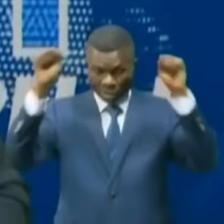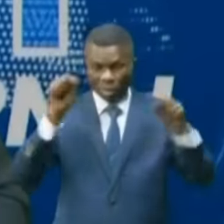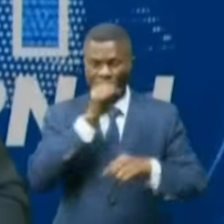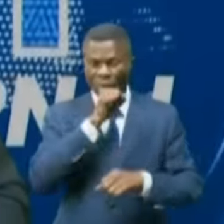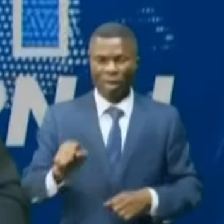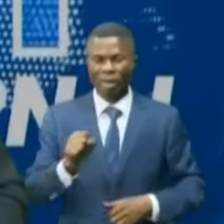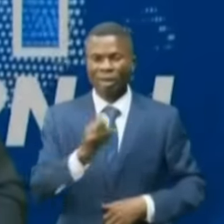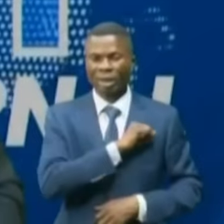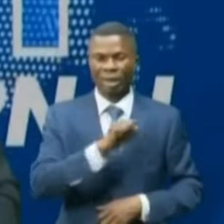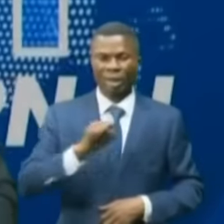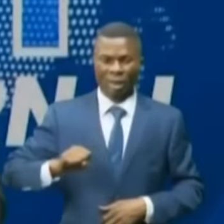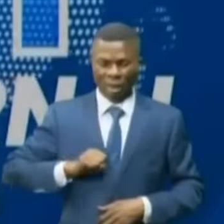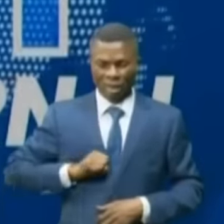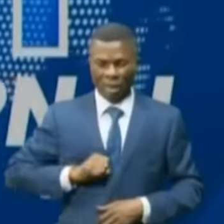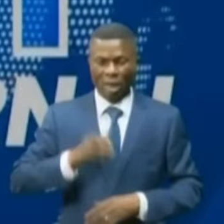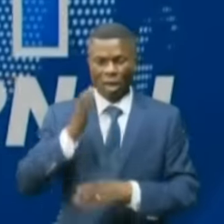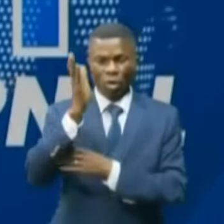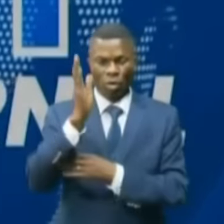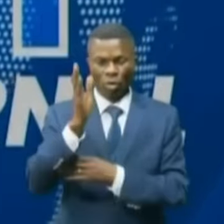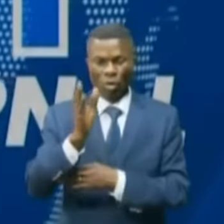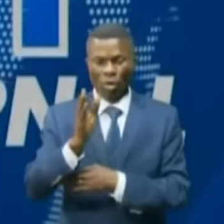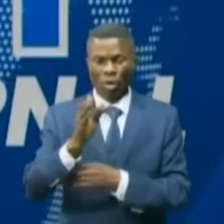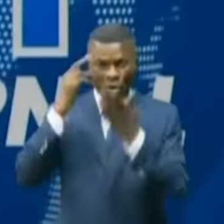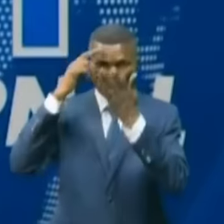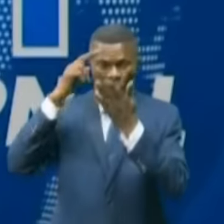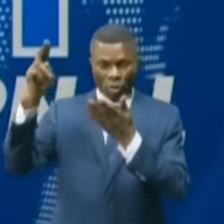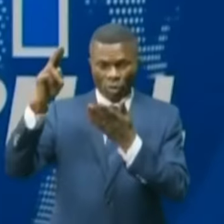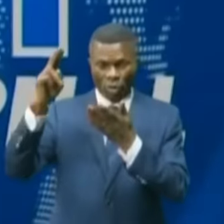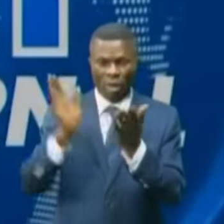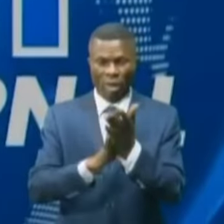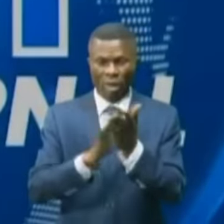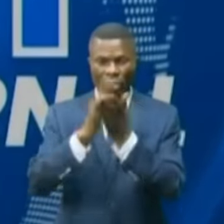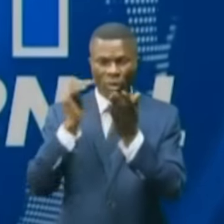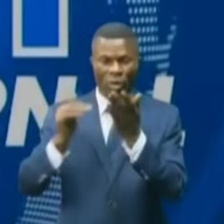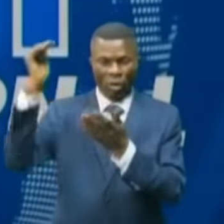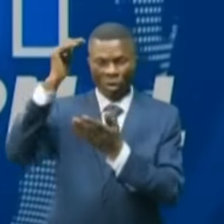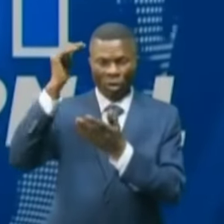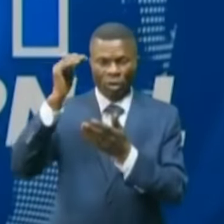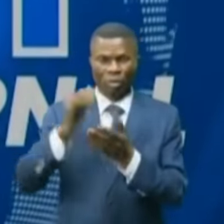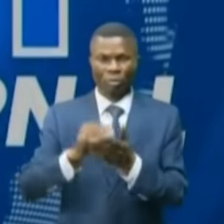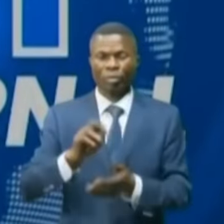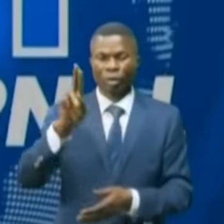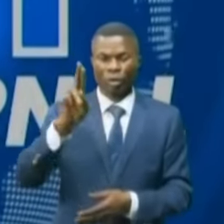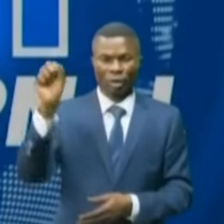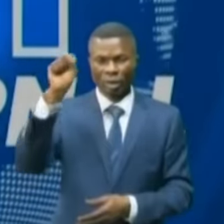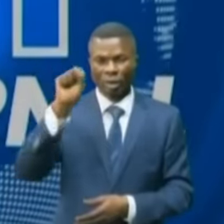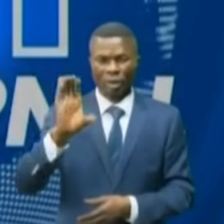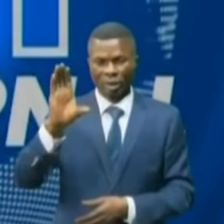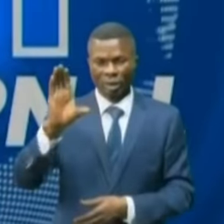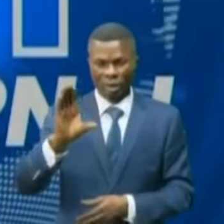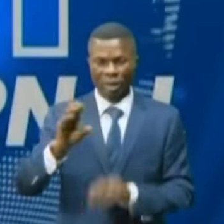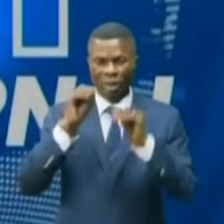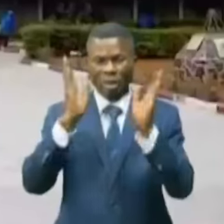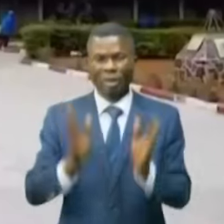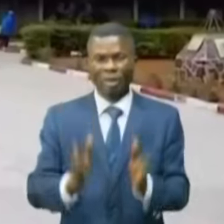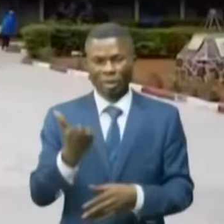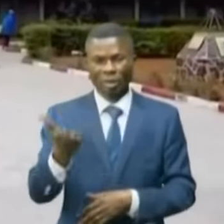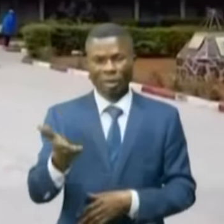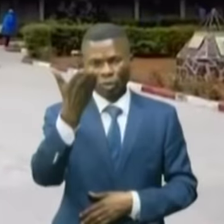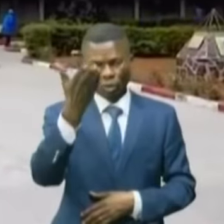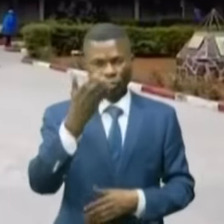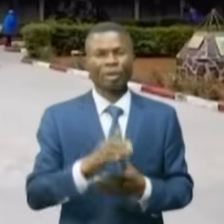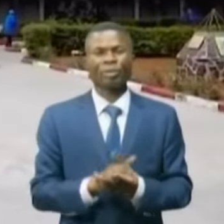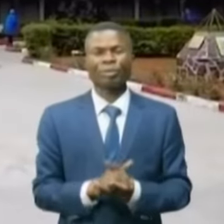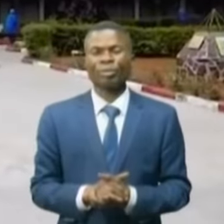Sénat. La conférence a eu lieu sur le campus de l'ex-Institut supérieur de commerce où il dispense des enseignements.